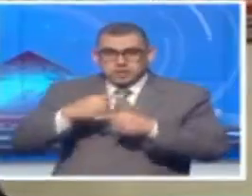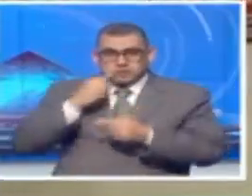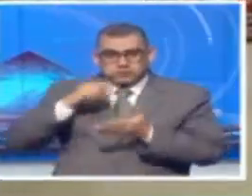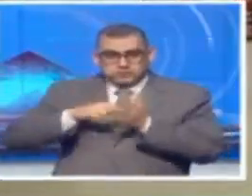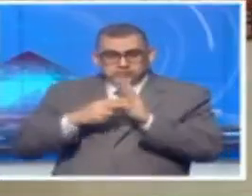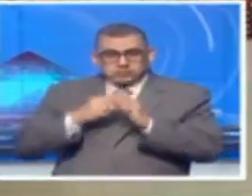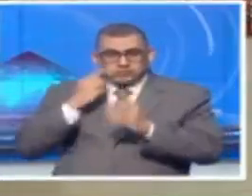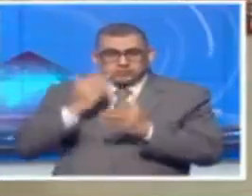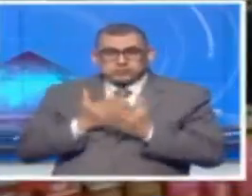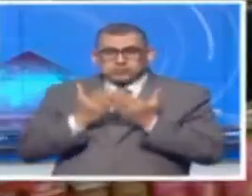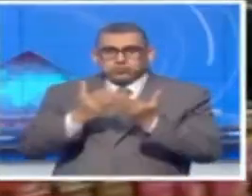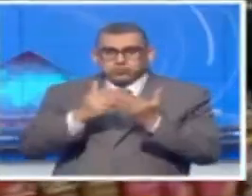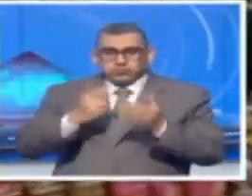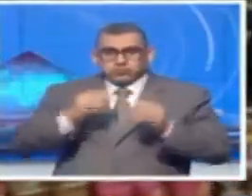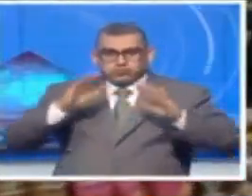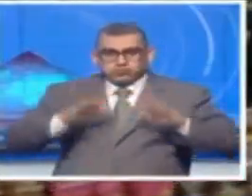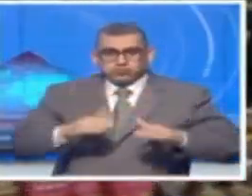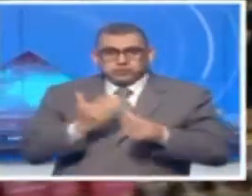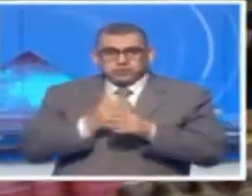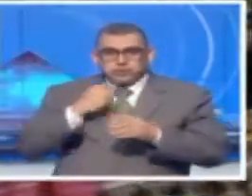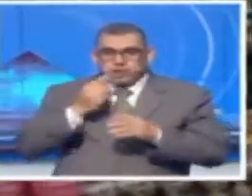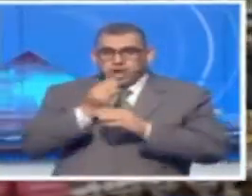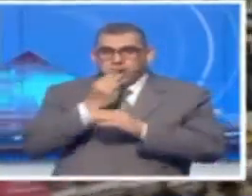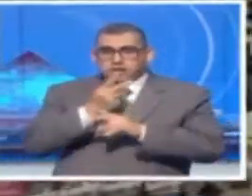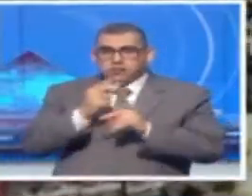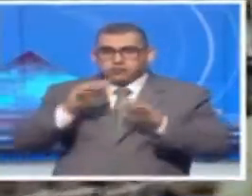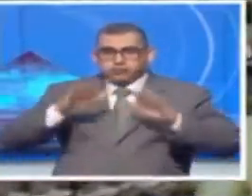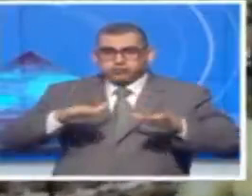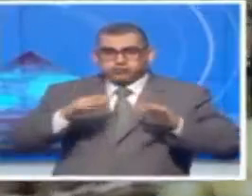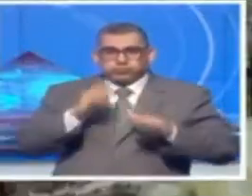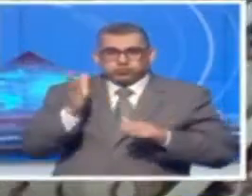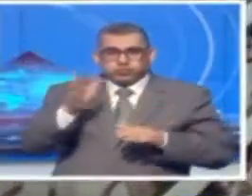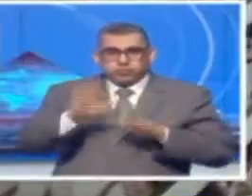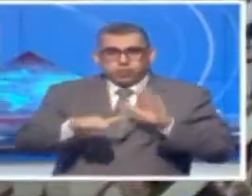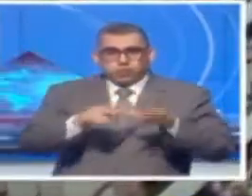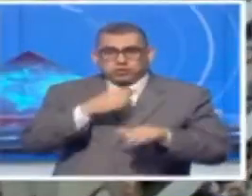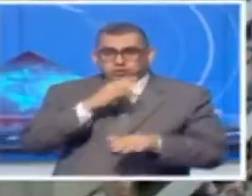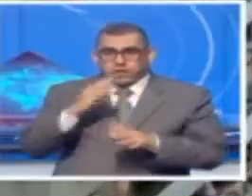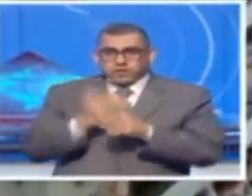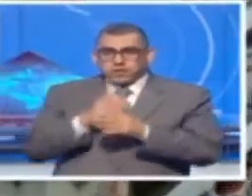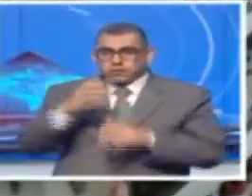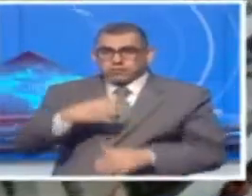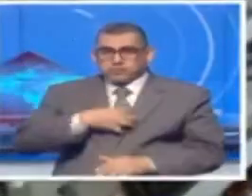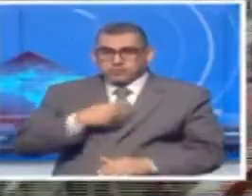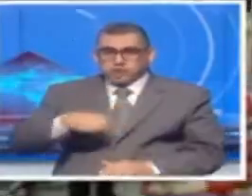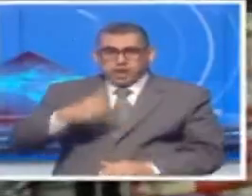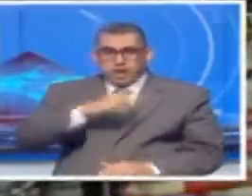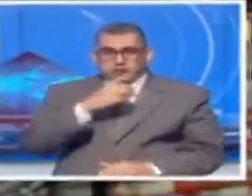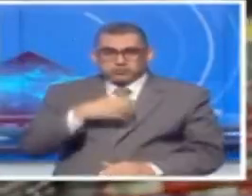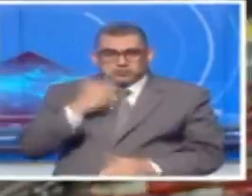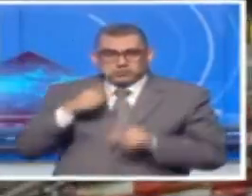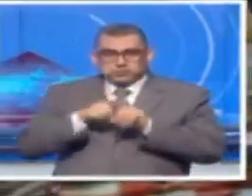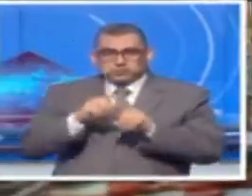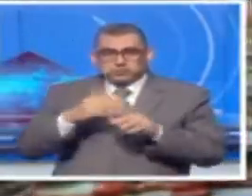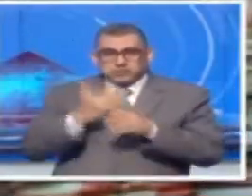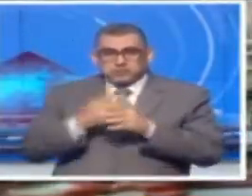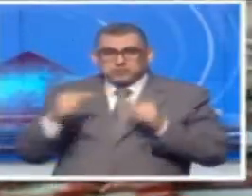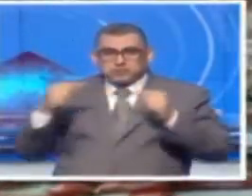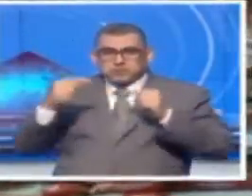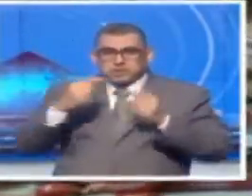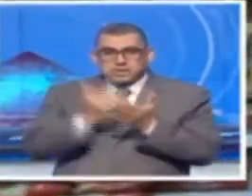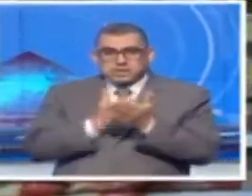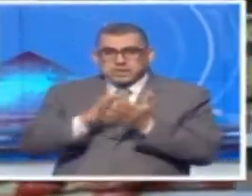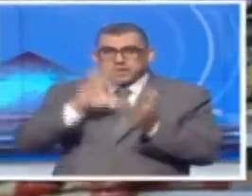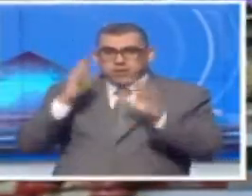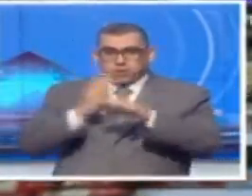التدابير والإجراءات اللازمة لإتاحة السلع للمواطنين بأسعار مخفضة لتخفيف الأعباء عنهم في ظل التحديات الاقتصادية